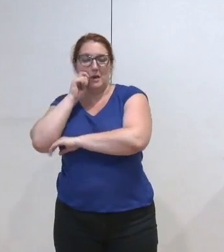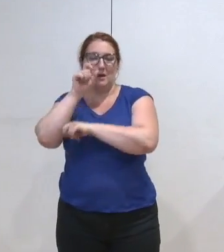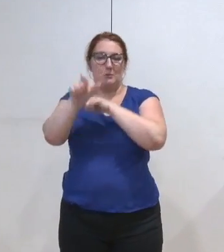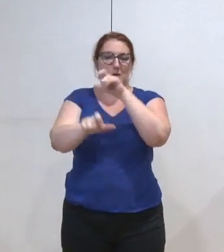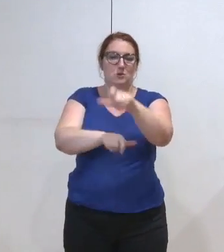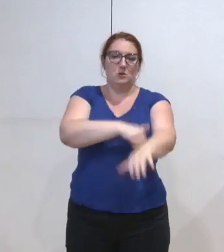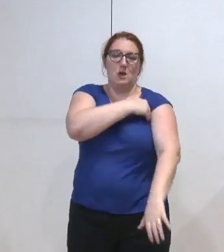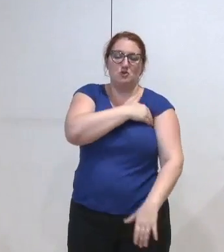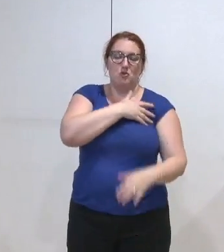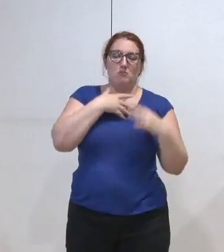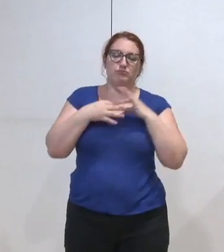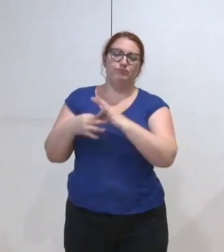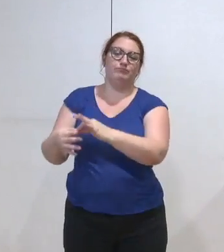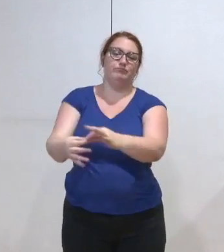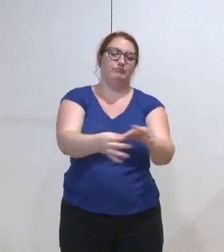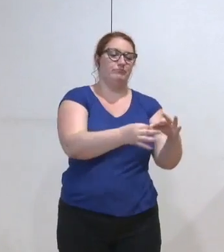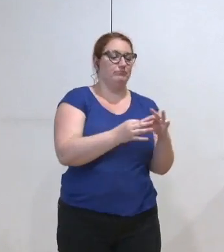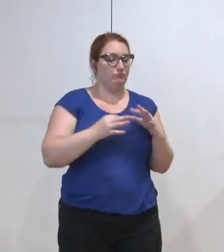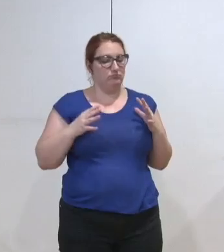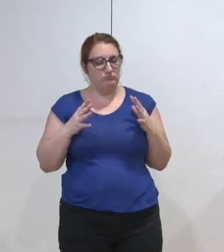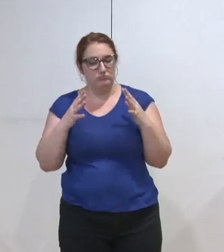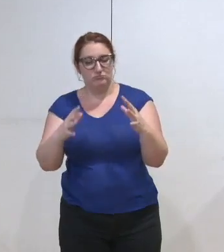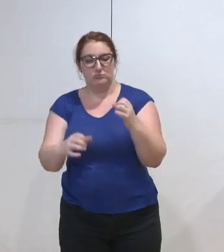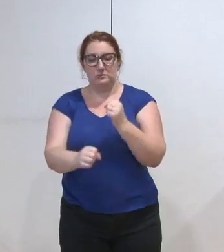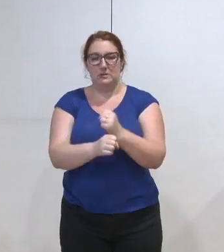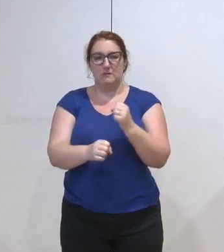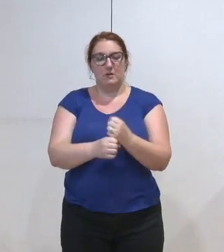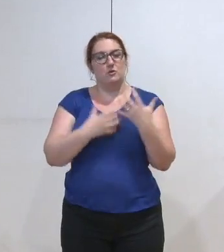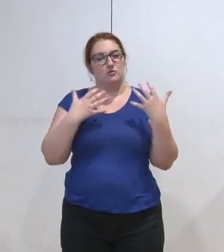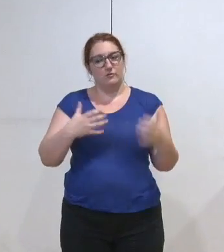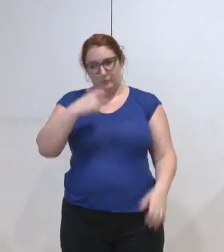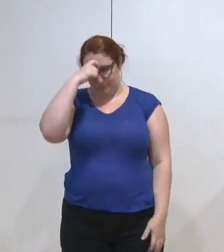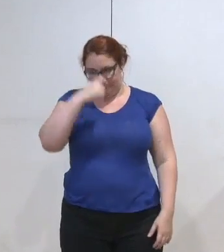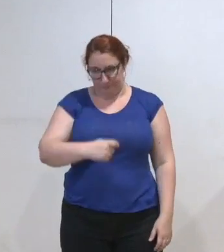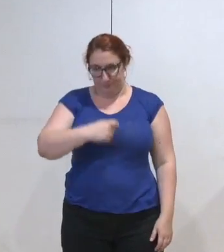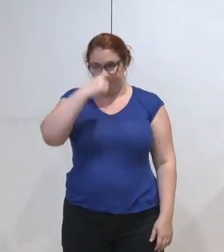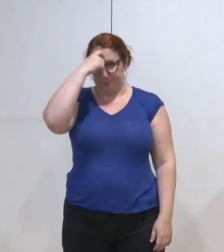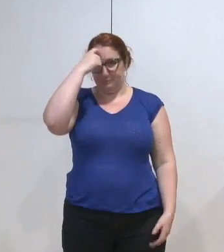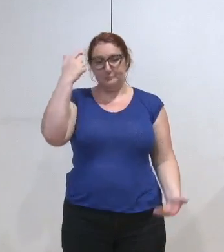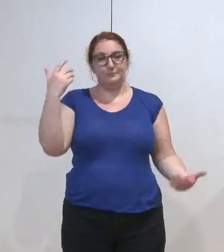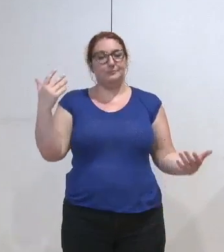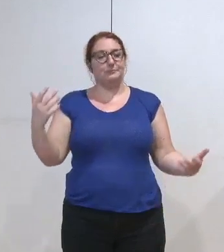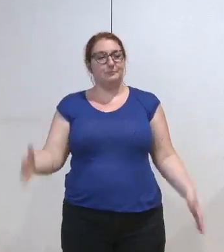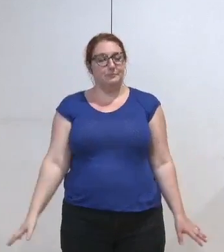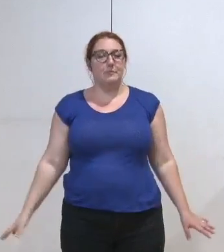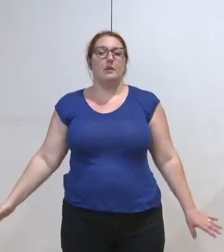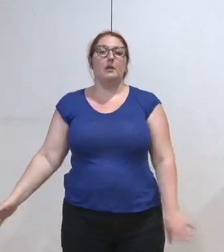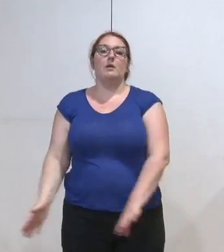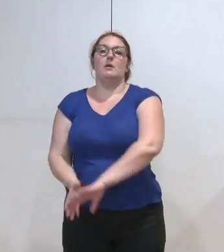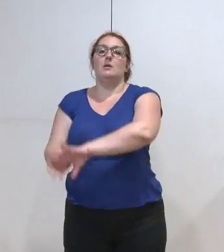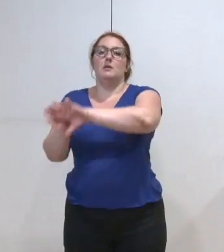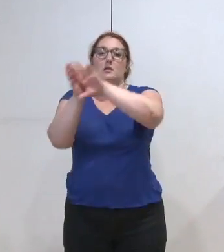CCAS qui se sont impliqués dans les différents groupes de travail très bien je voudrais souligner aussi je l'ai